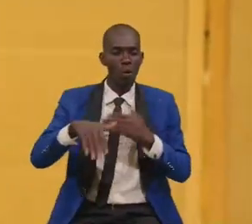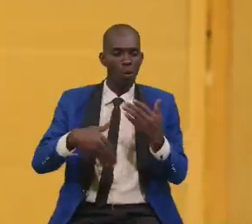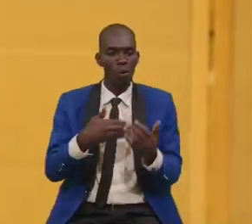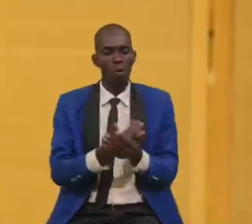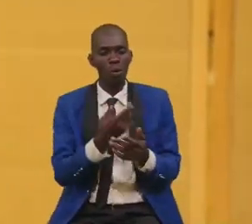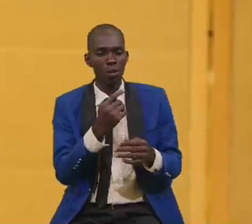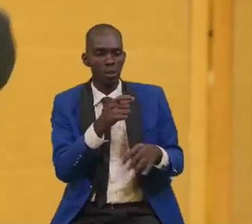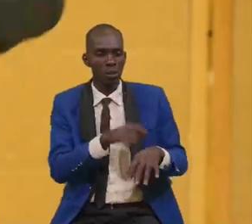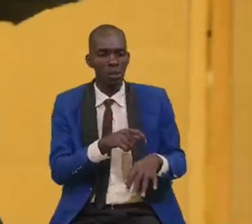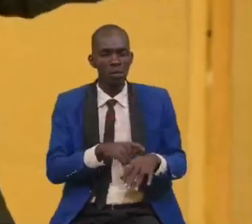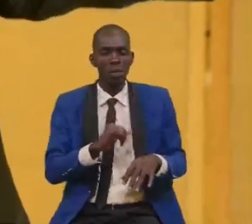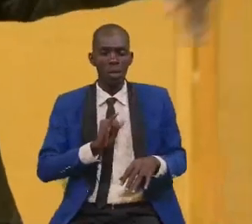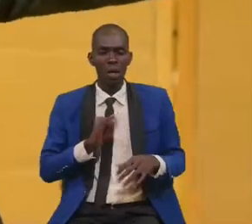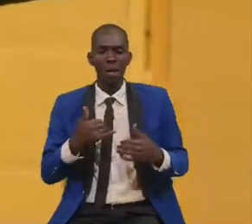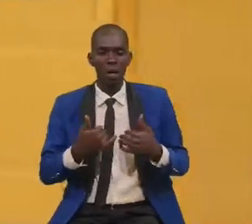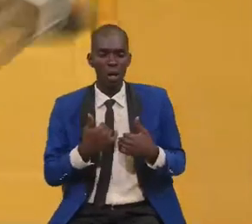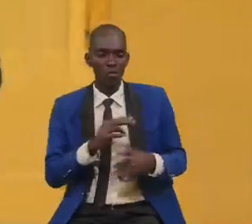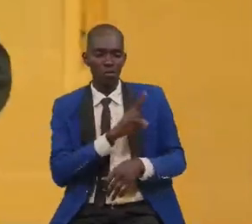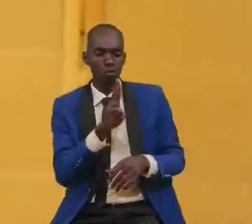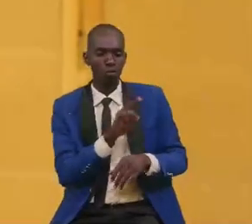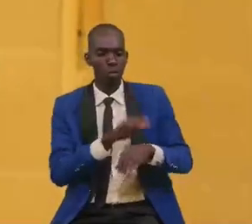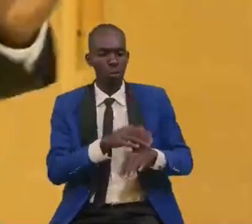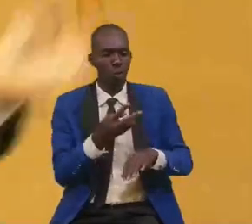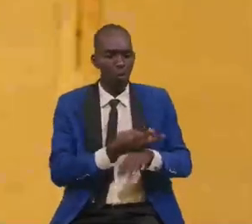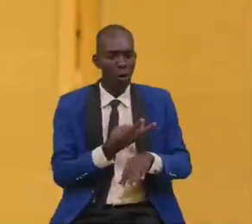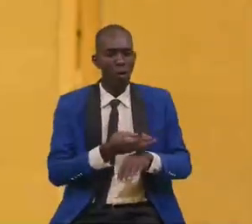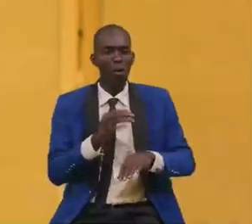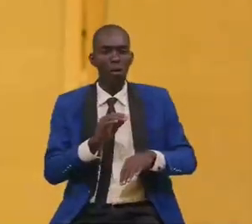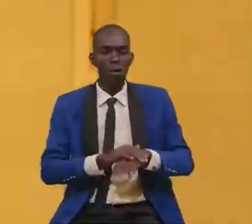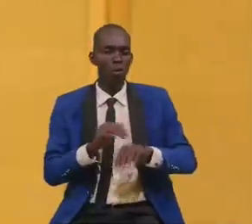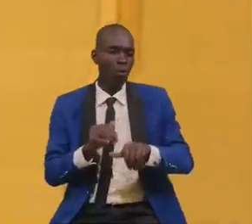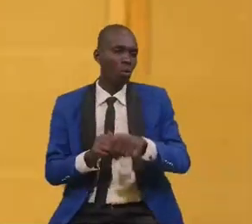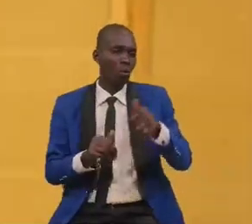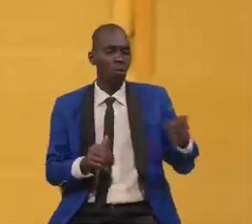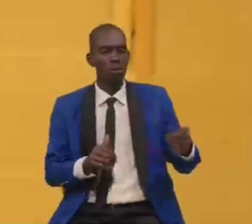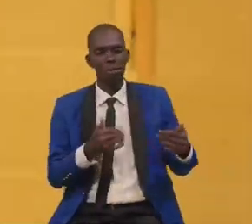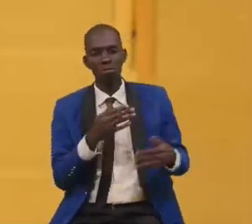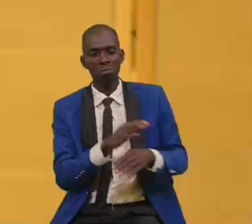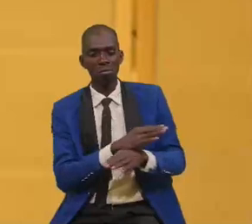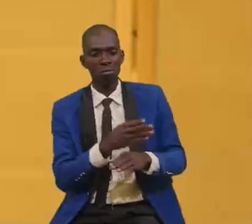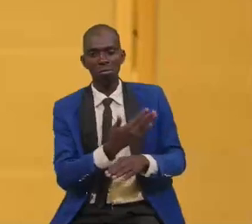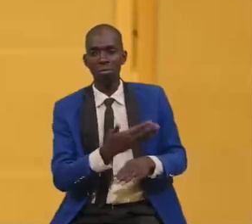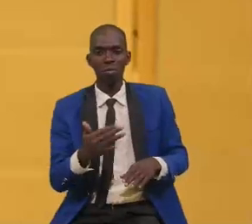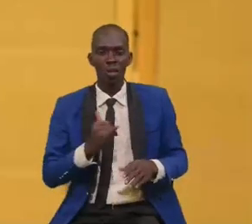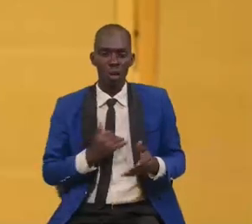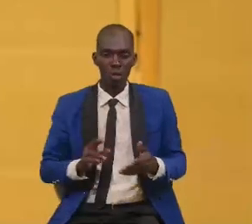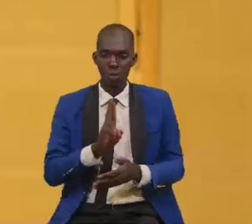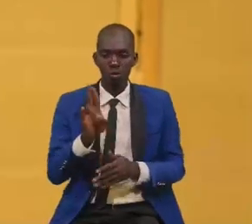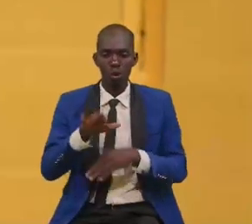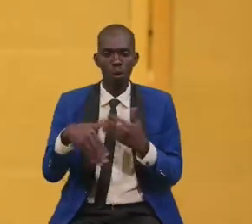que j'utilisais sur les mathématiques et d'autres préoccupations, j'ai rassemblé le temps et